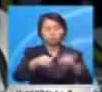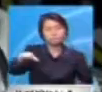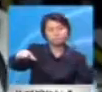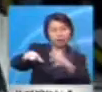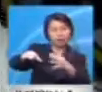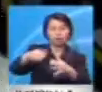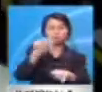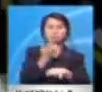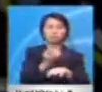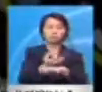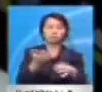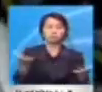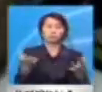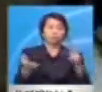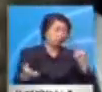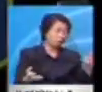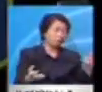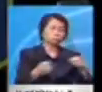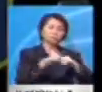pun terkejutlah